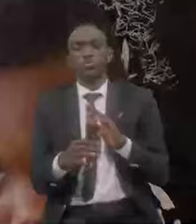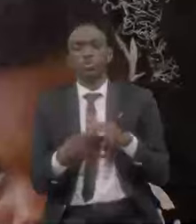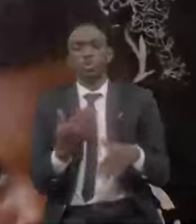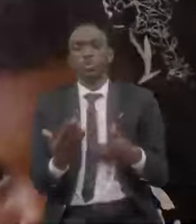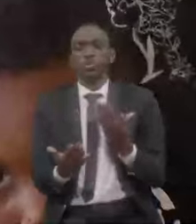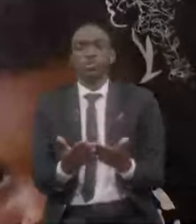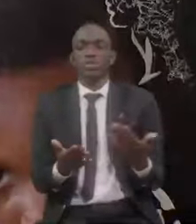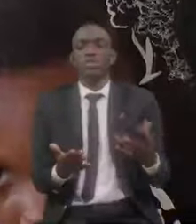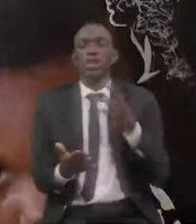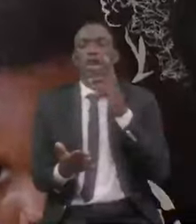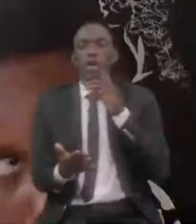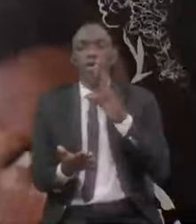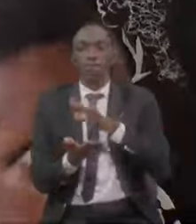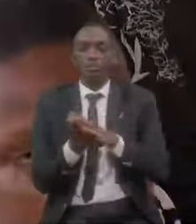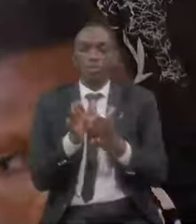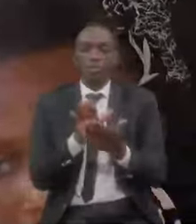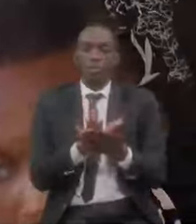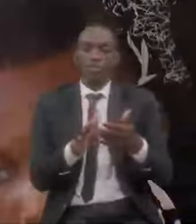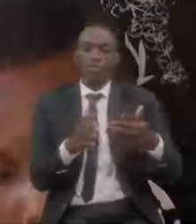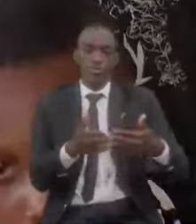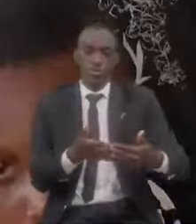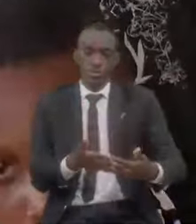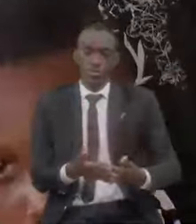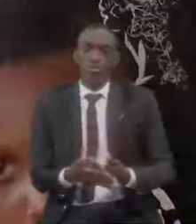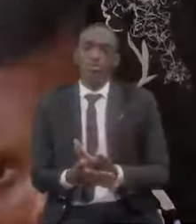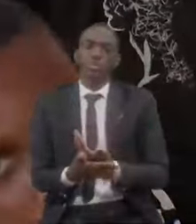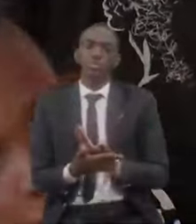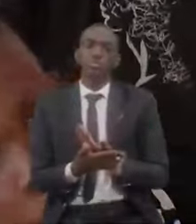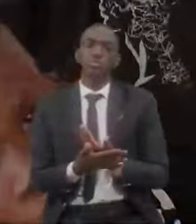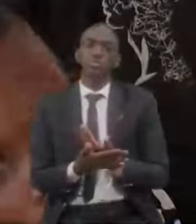toutes choses sont devenues nouvelles.